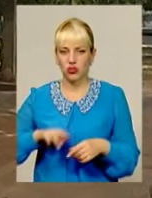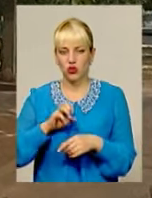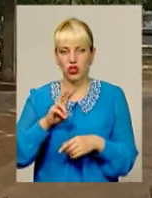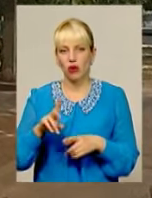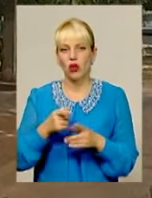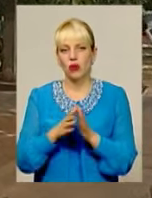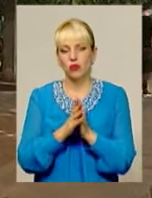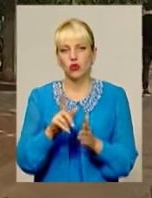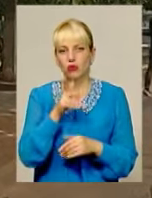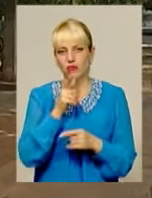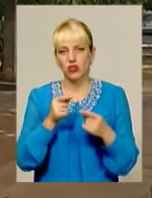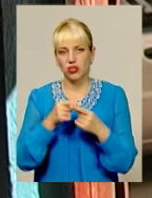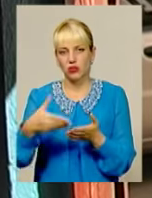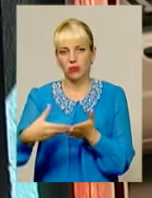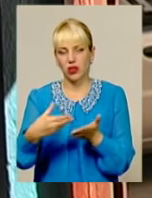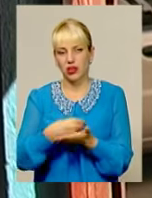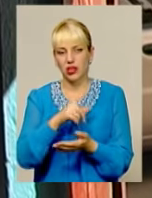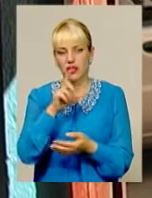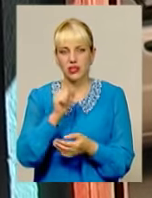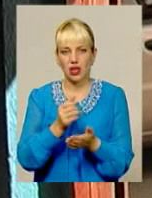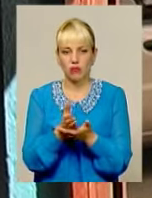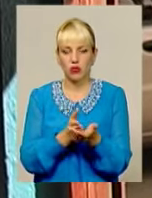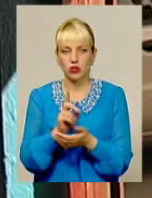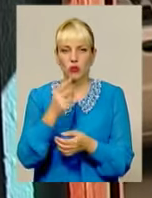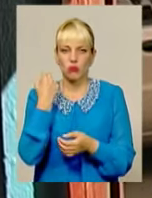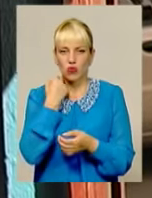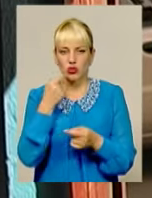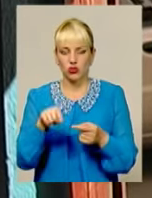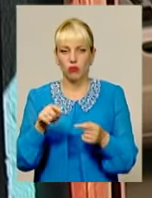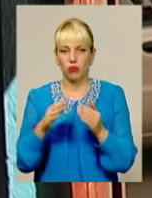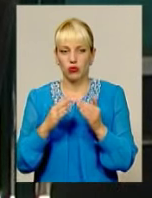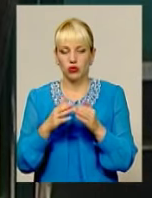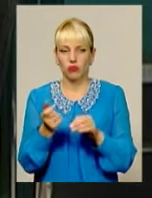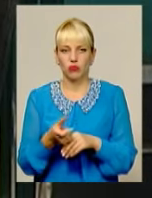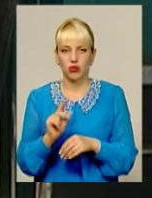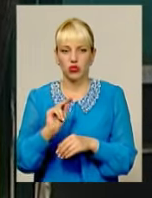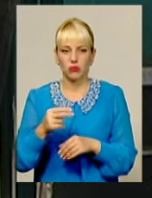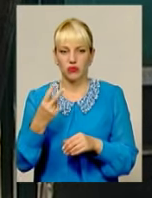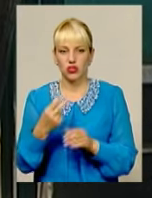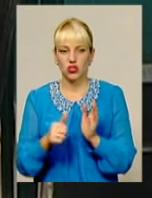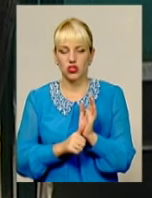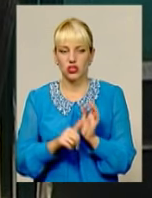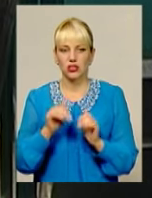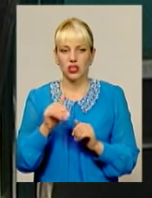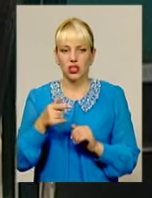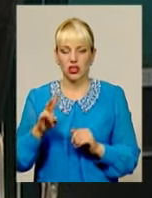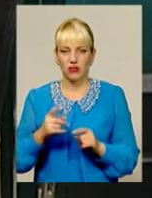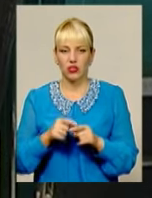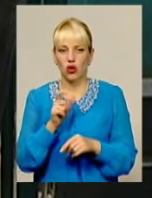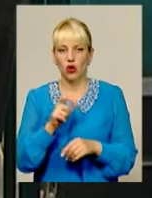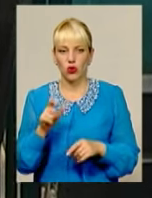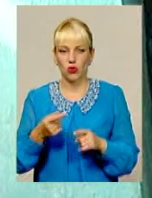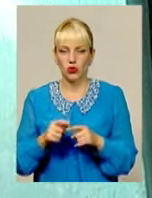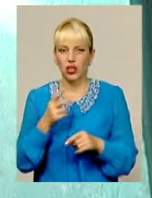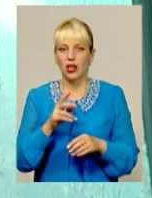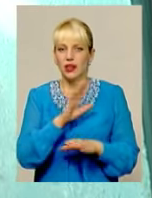вчасно платили за послуги, бо борг по цьому будинку вже перевалив за 26 тисяч гривень. Мешканці Подільської 78 платити